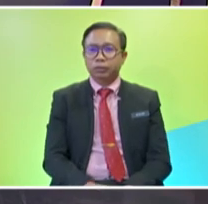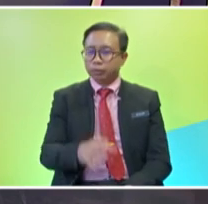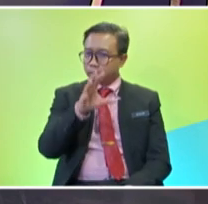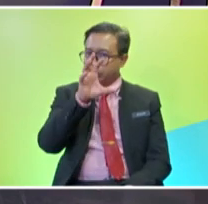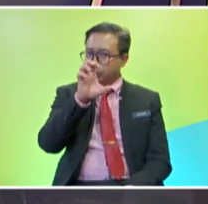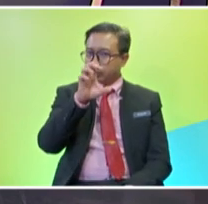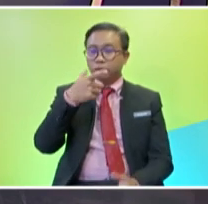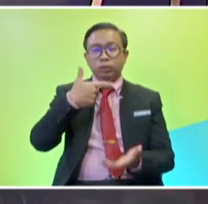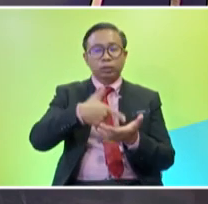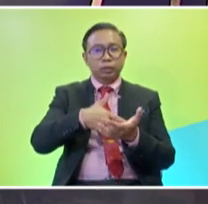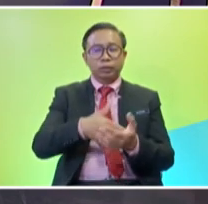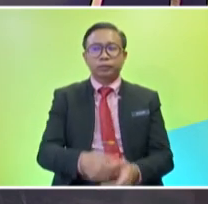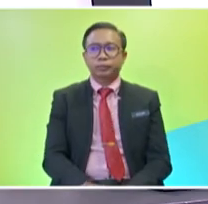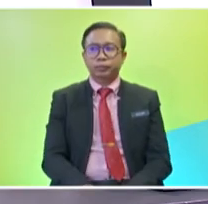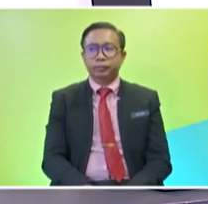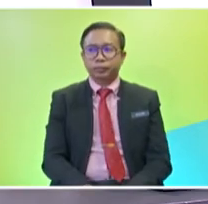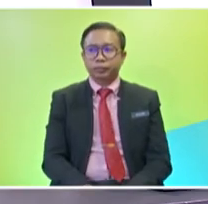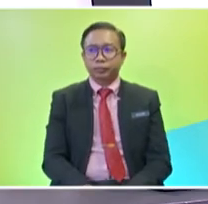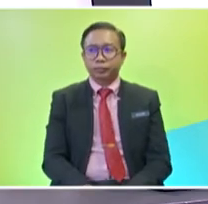50 lagi